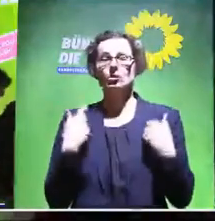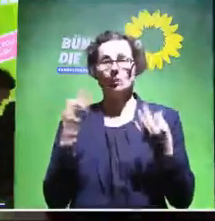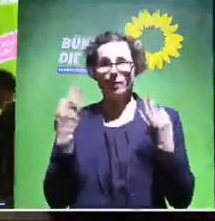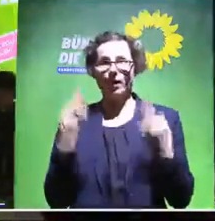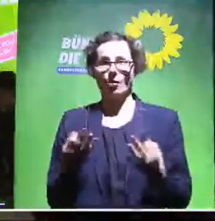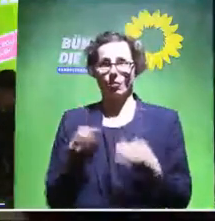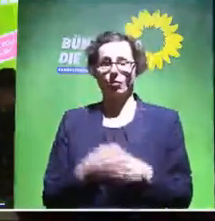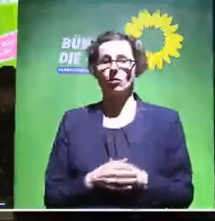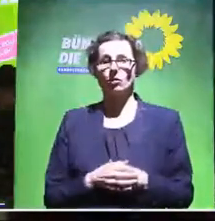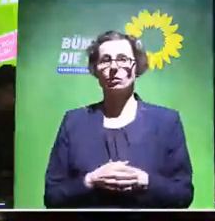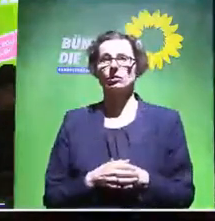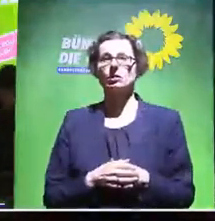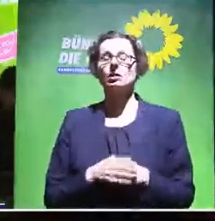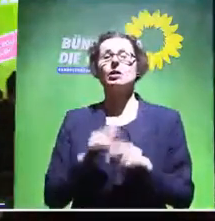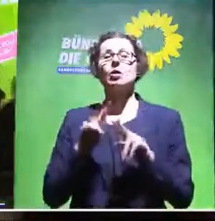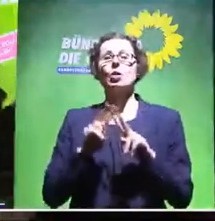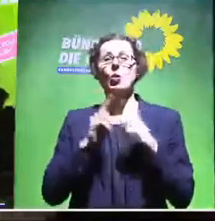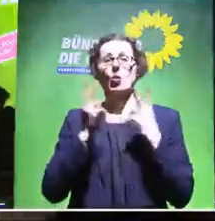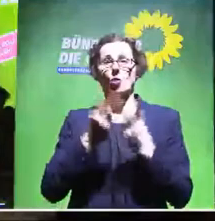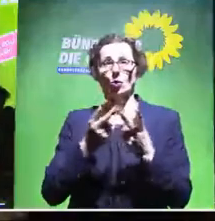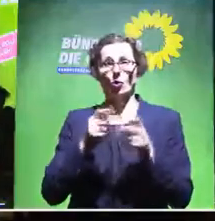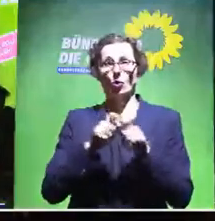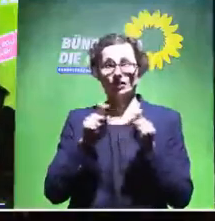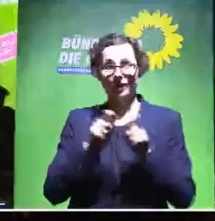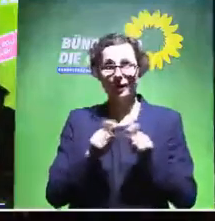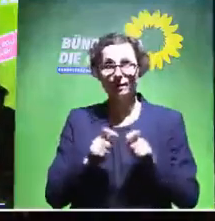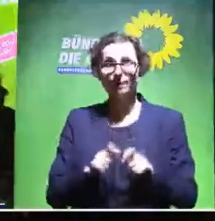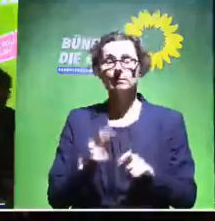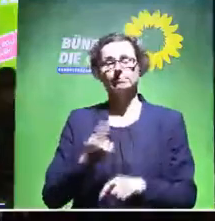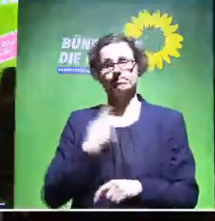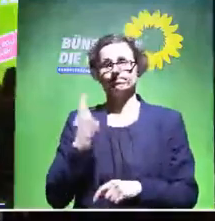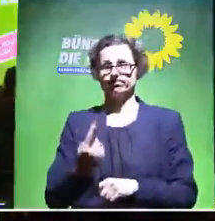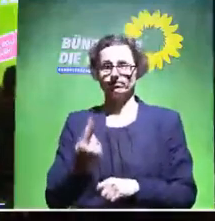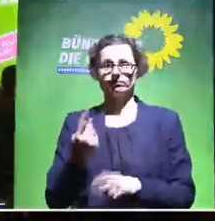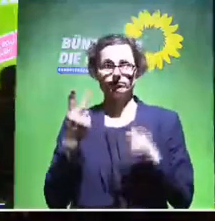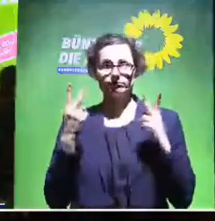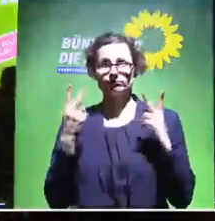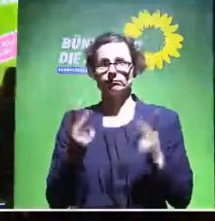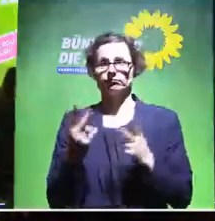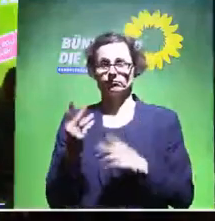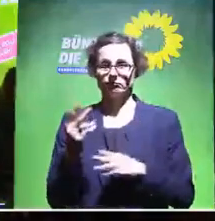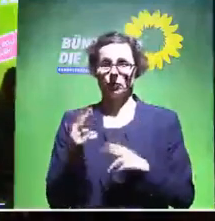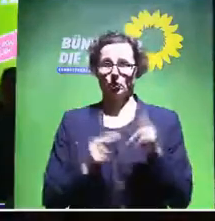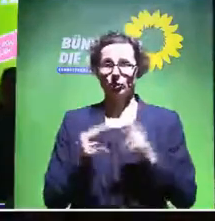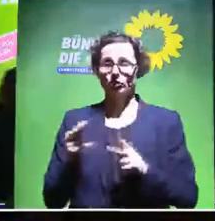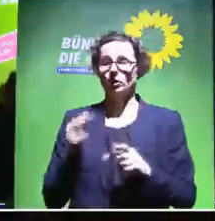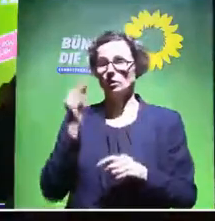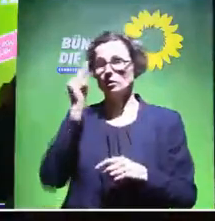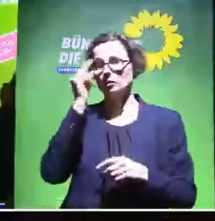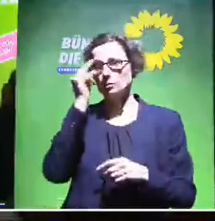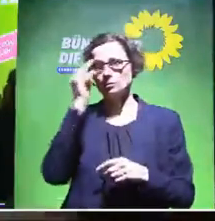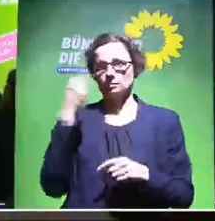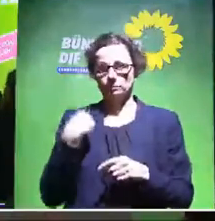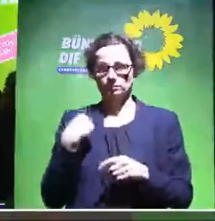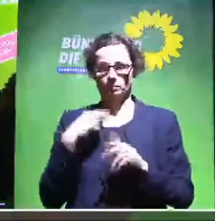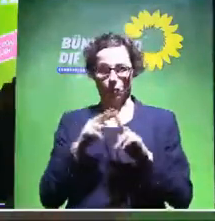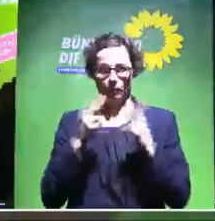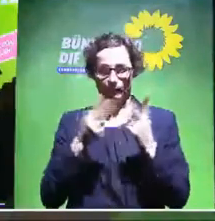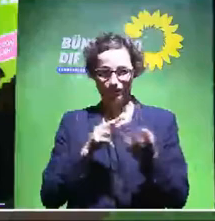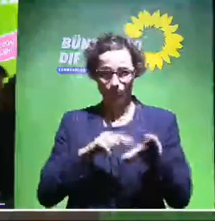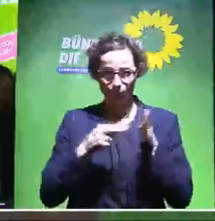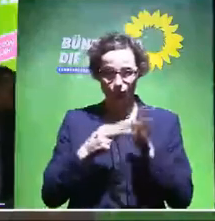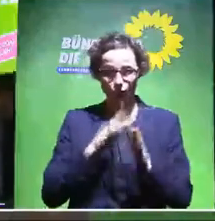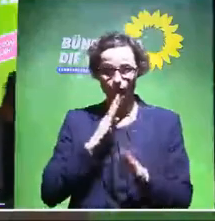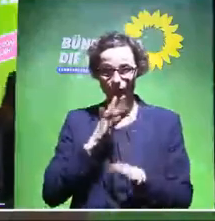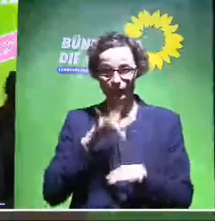wir gerade bei den Ökothemen den entscheidenden Unterschied machen. Ich habe als eure umweltpolitische Sprecherin die letzten